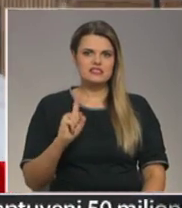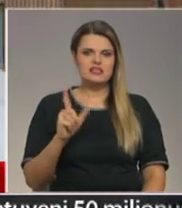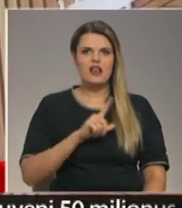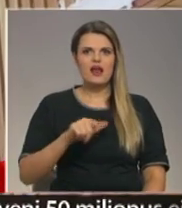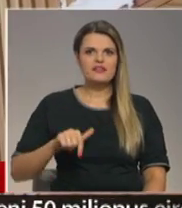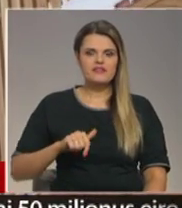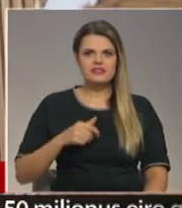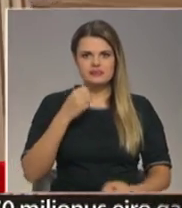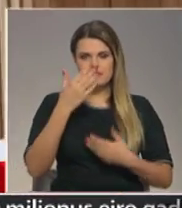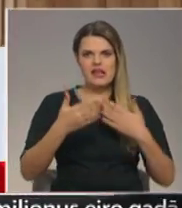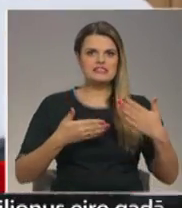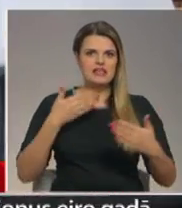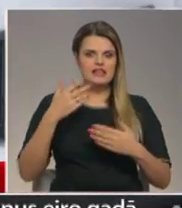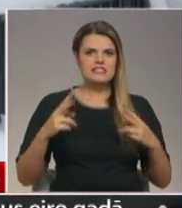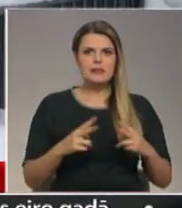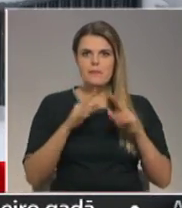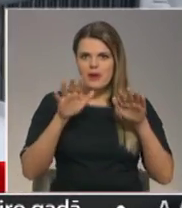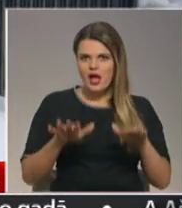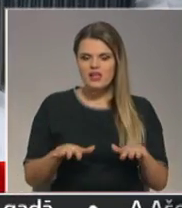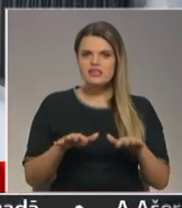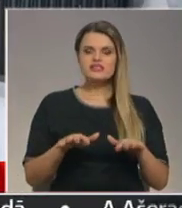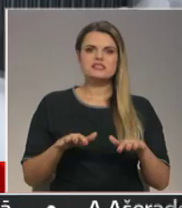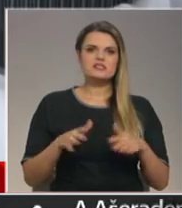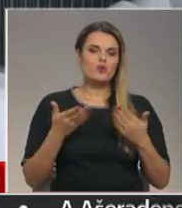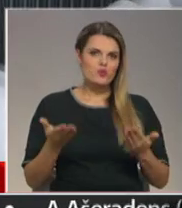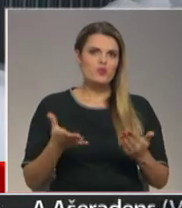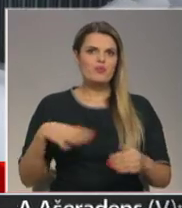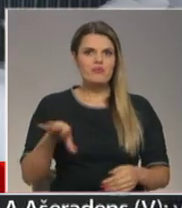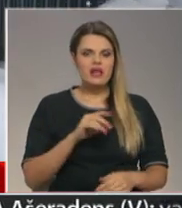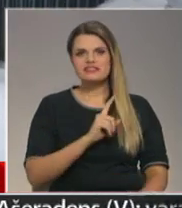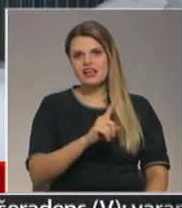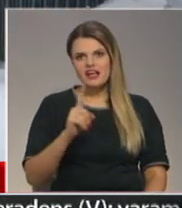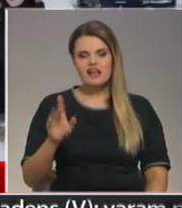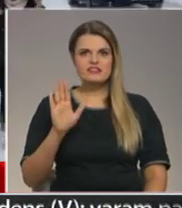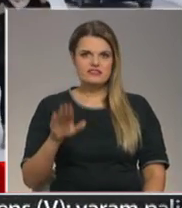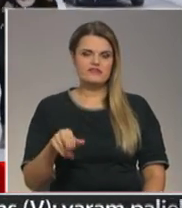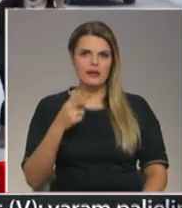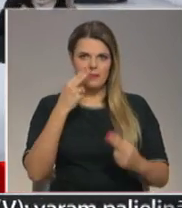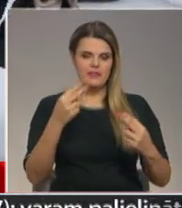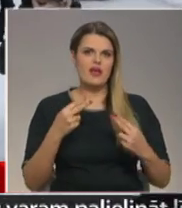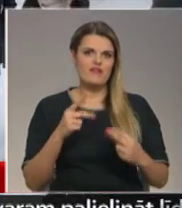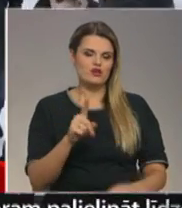Latvijas prezentācija Parīzē. Nu, mēs katrs var pievērst